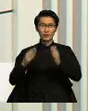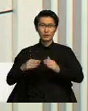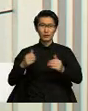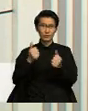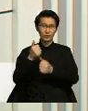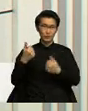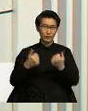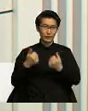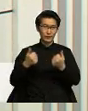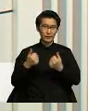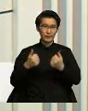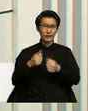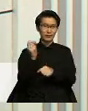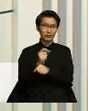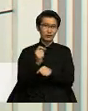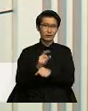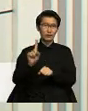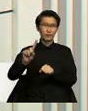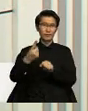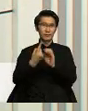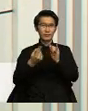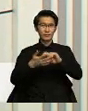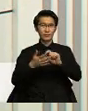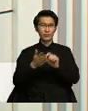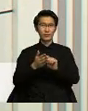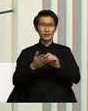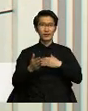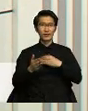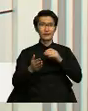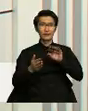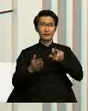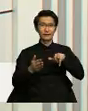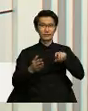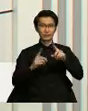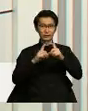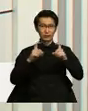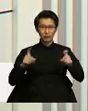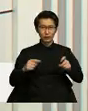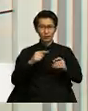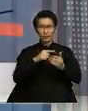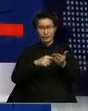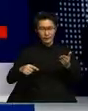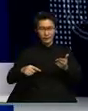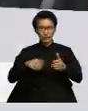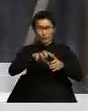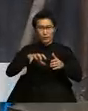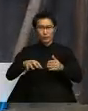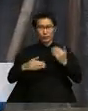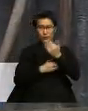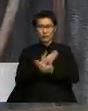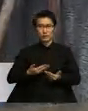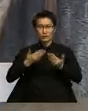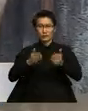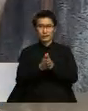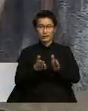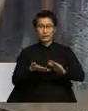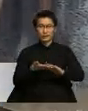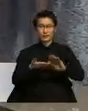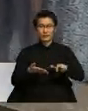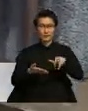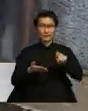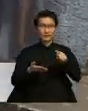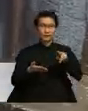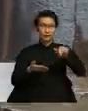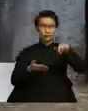경기도의회 의원들과 사무처 직원 100여 명은 안성과 이천 등 수해 현장을 찾아 봉사활동을 실시했습니다.